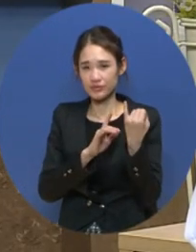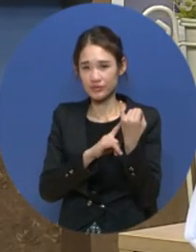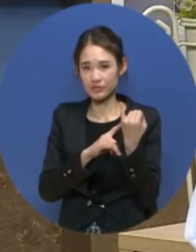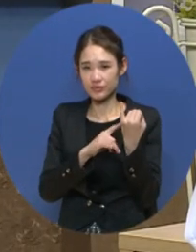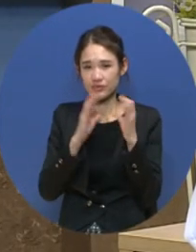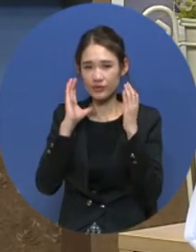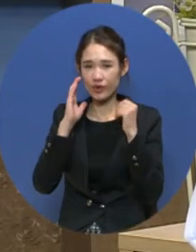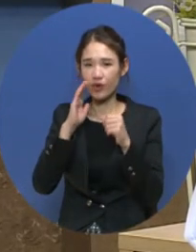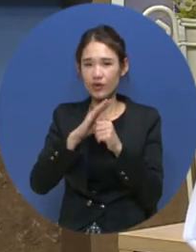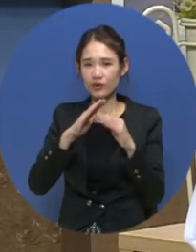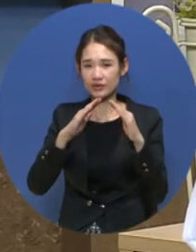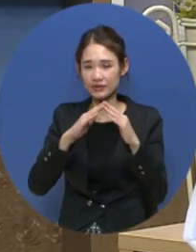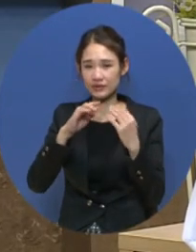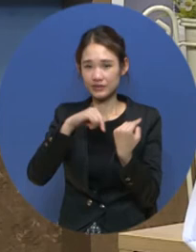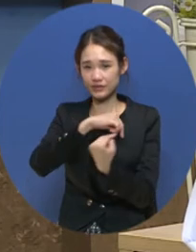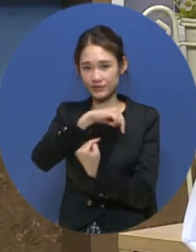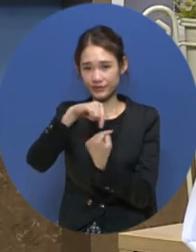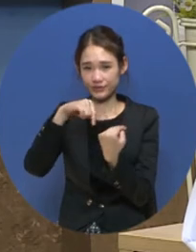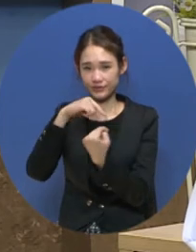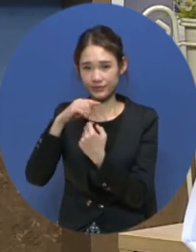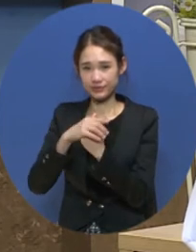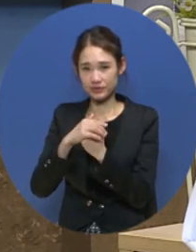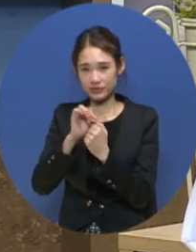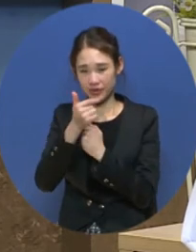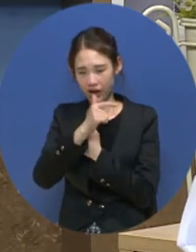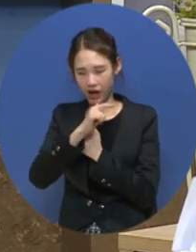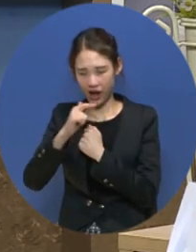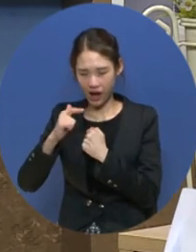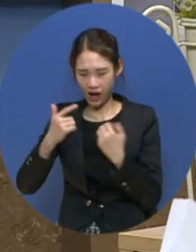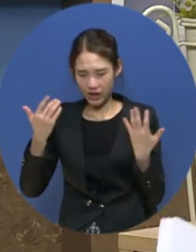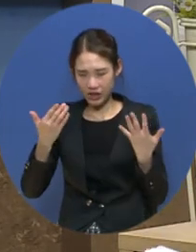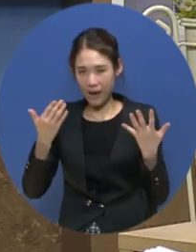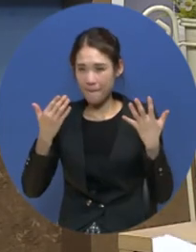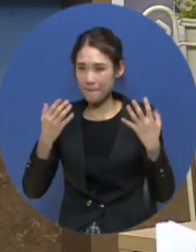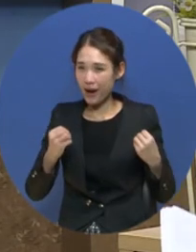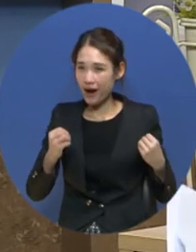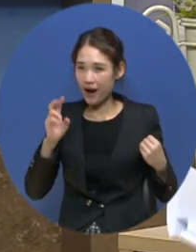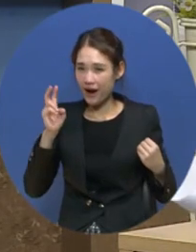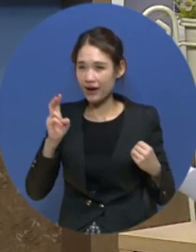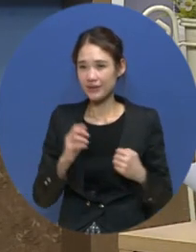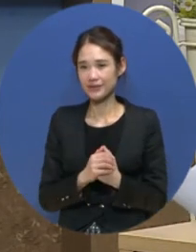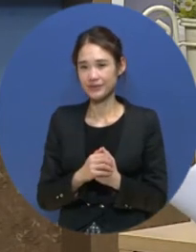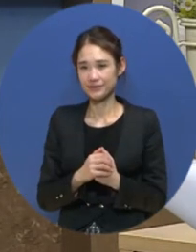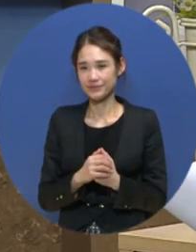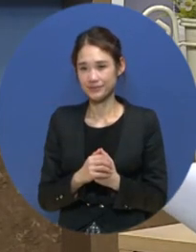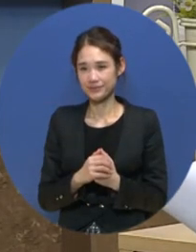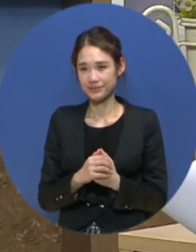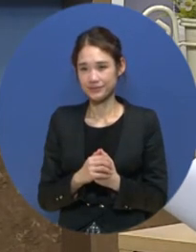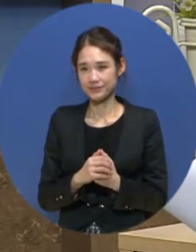박 회장님께서도 이 원을 운영하시면서 또 다양한 아주 많은 일들이 있으셨을 것 같거든요.